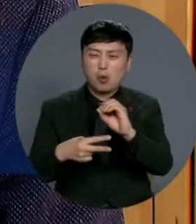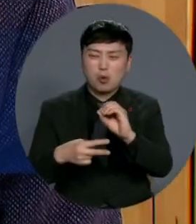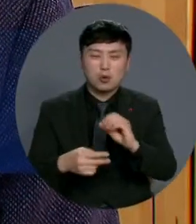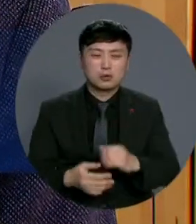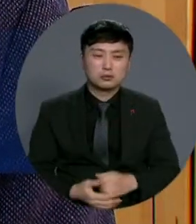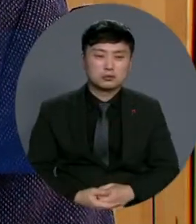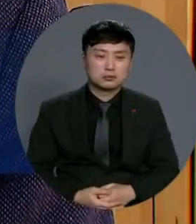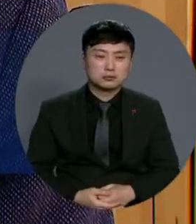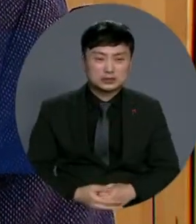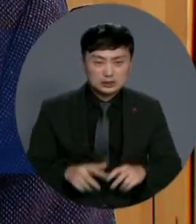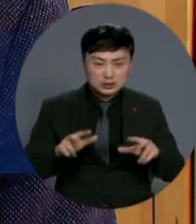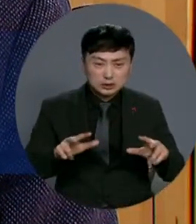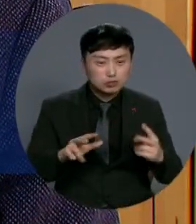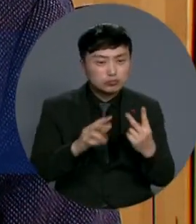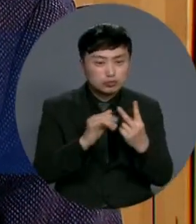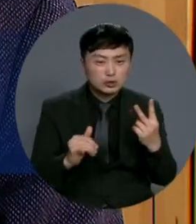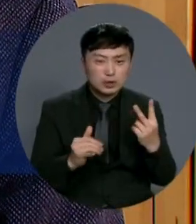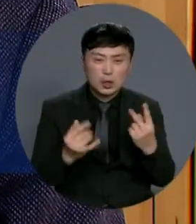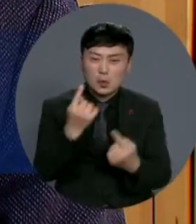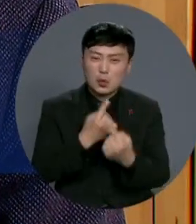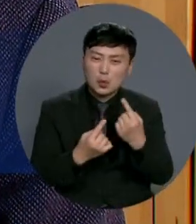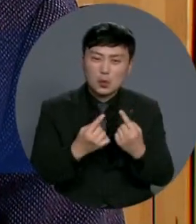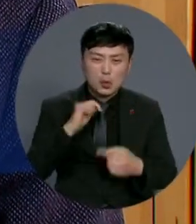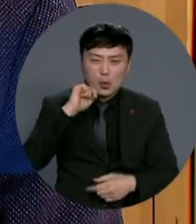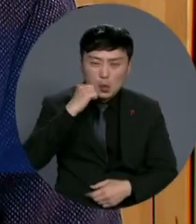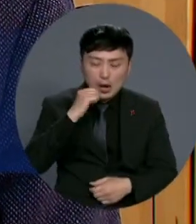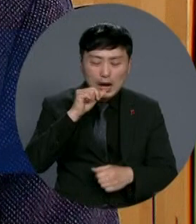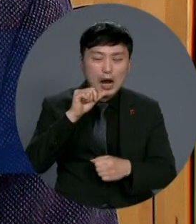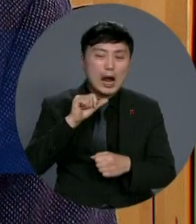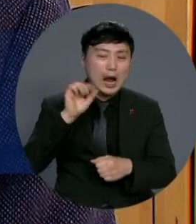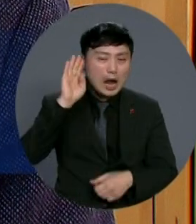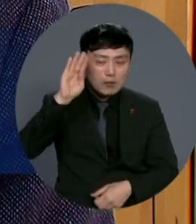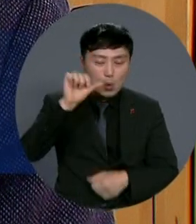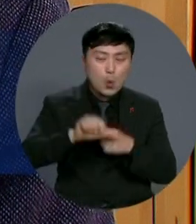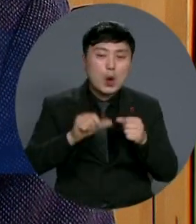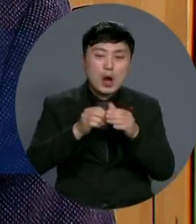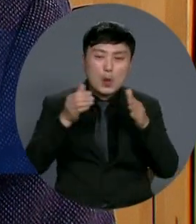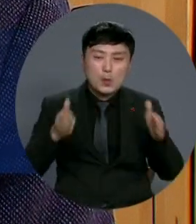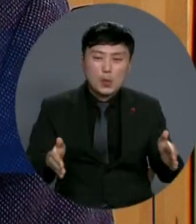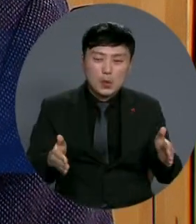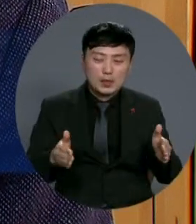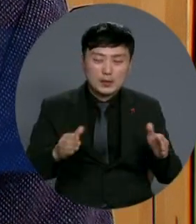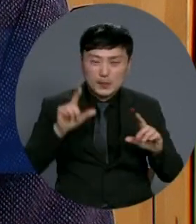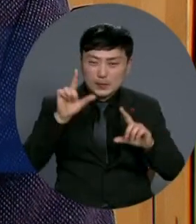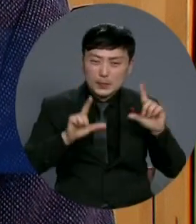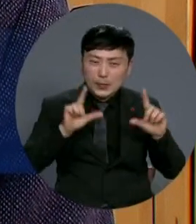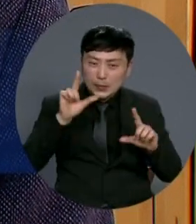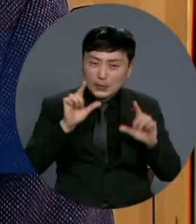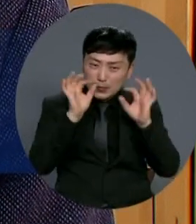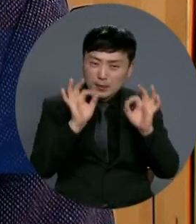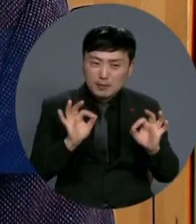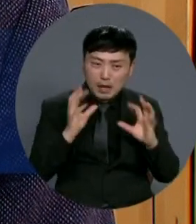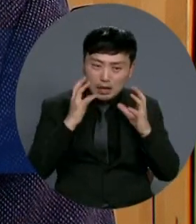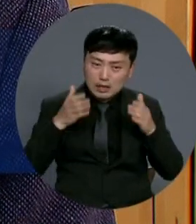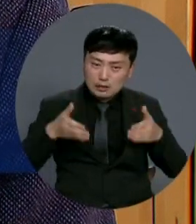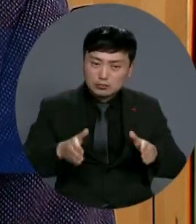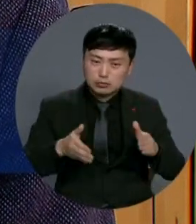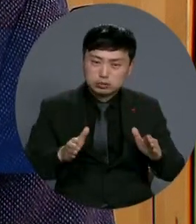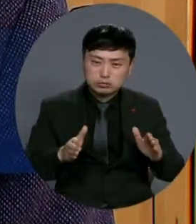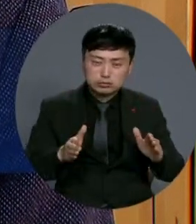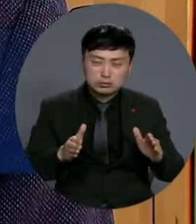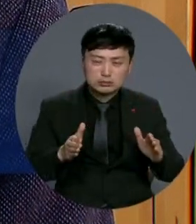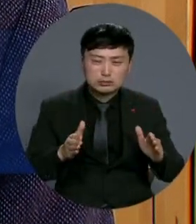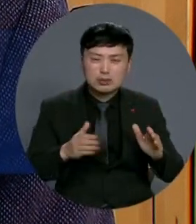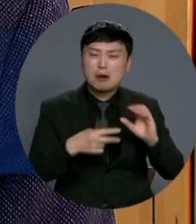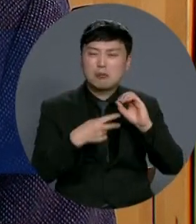명이 모이 어려운 상태고 앞으로 5년간 현을 했을 때 어 출생아가음